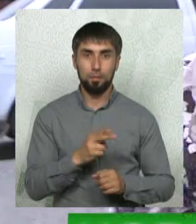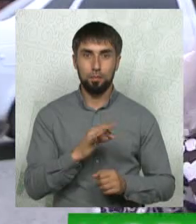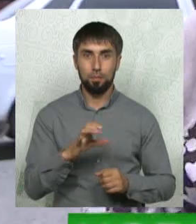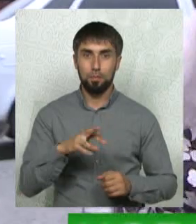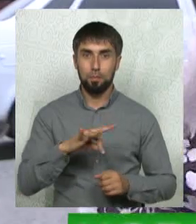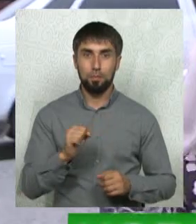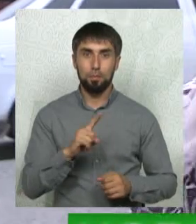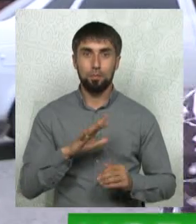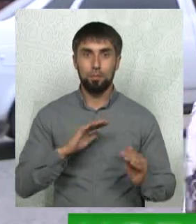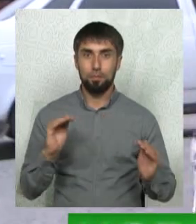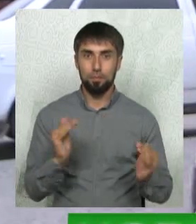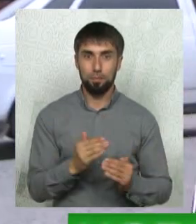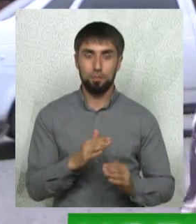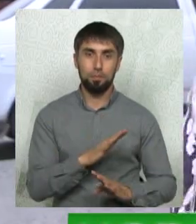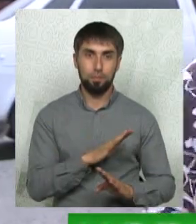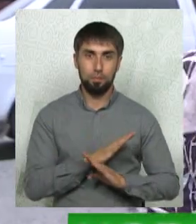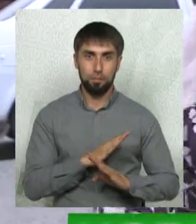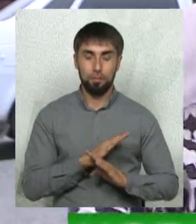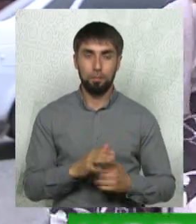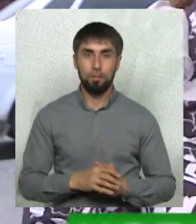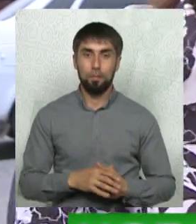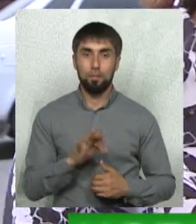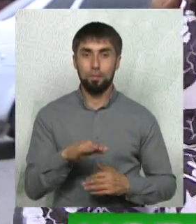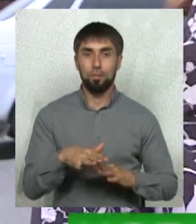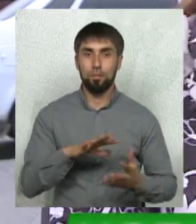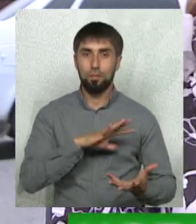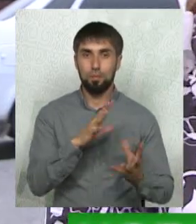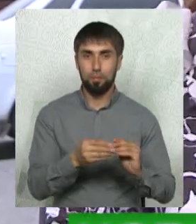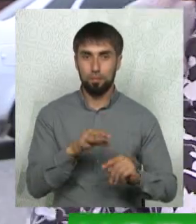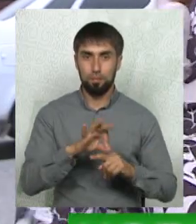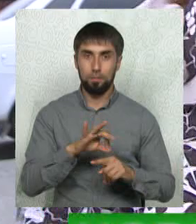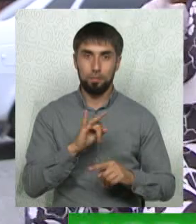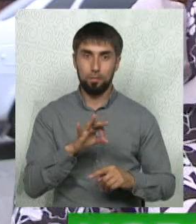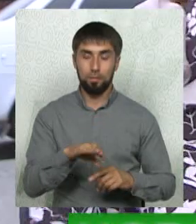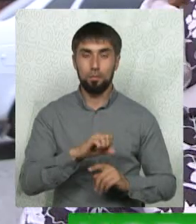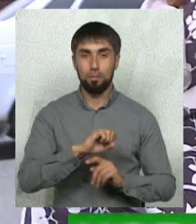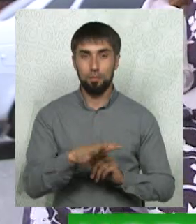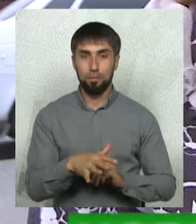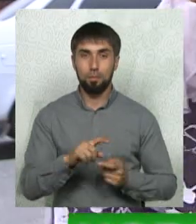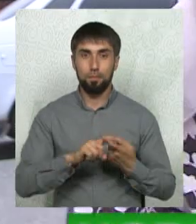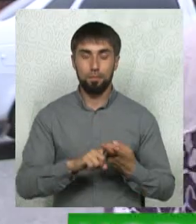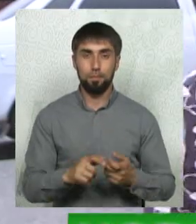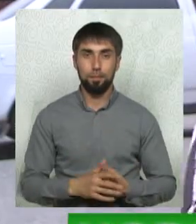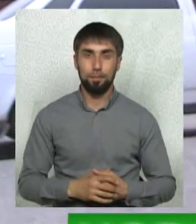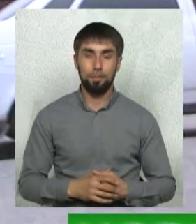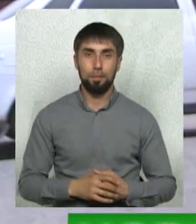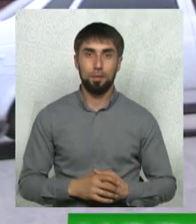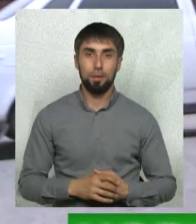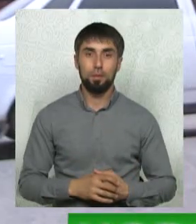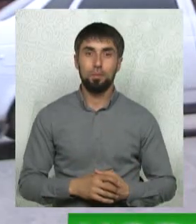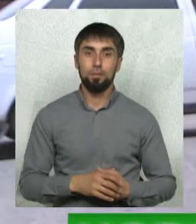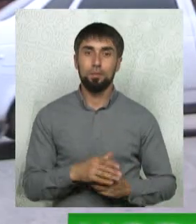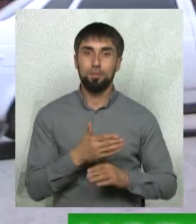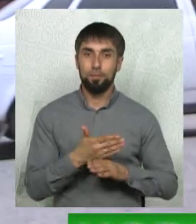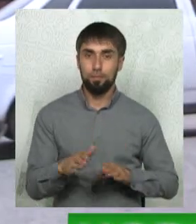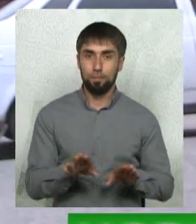мер для снижения смертности от общих заболеваний, в том числе и от коронавирусной инфекции. Уделить